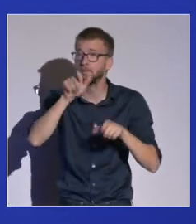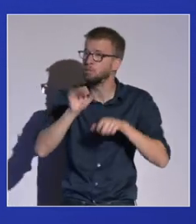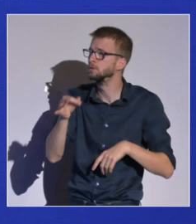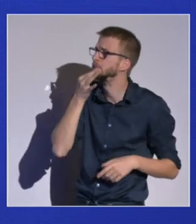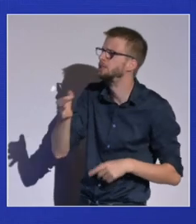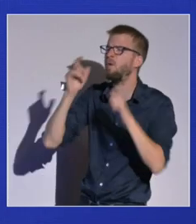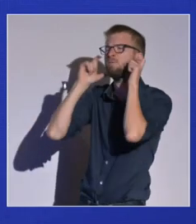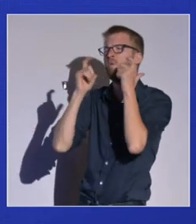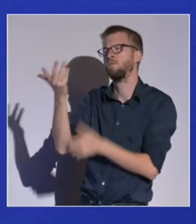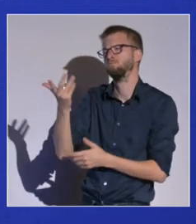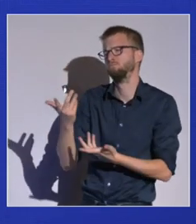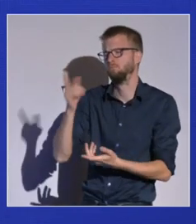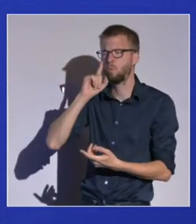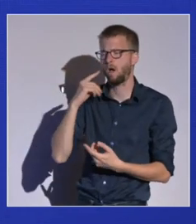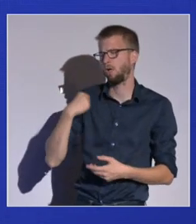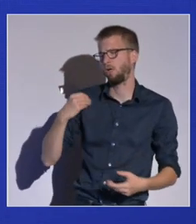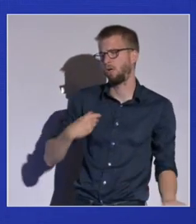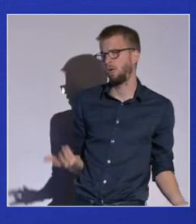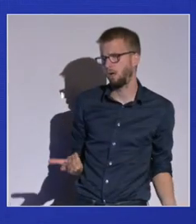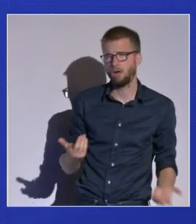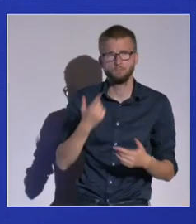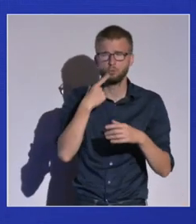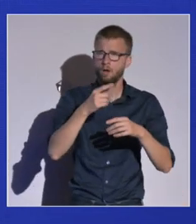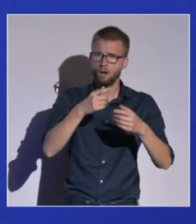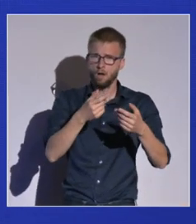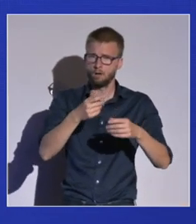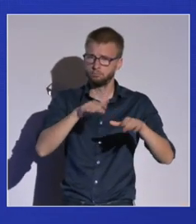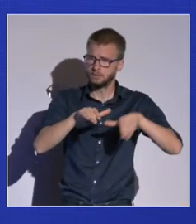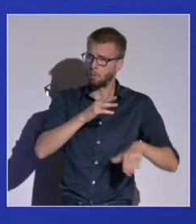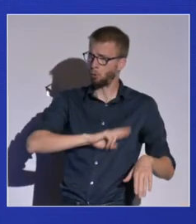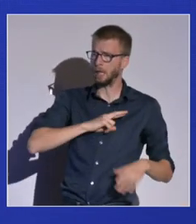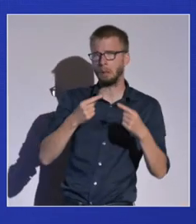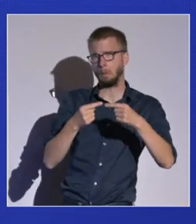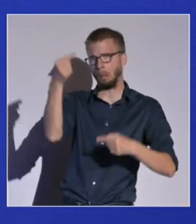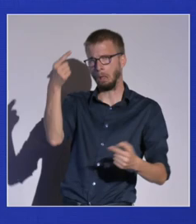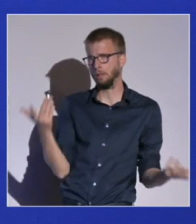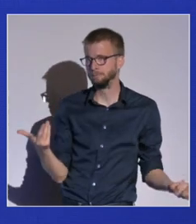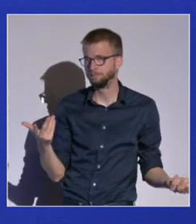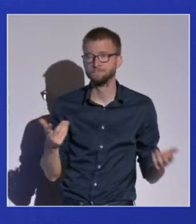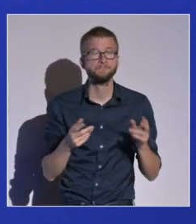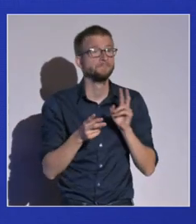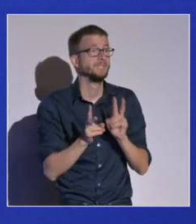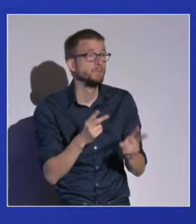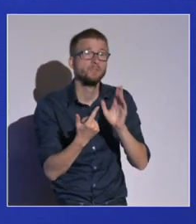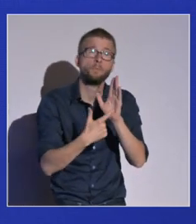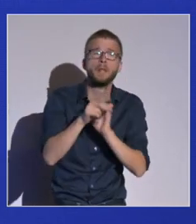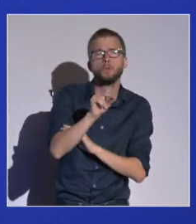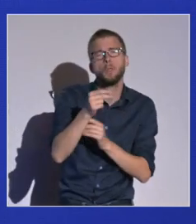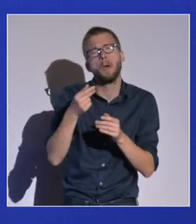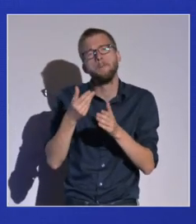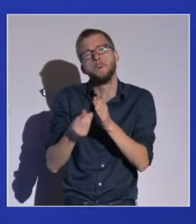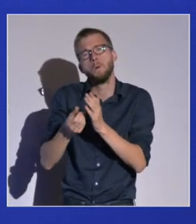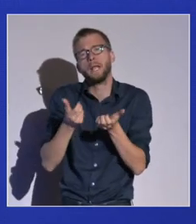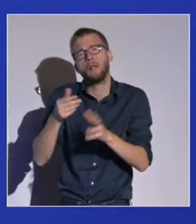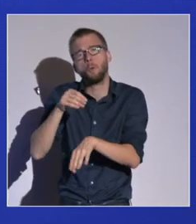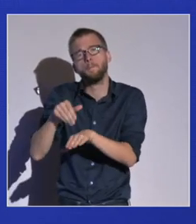pourquoi tu nous casses les oreilles avec la réforme des retraites ? C'est un excédent ». Il est possible qu'en 2030, il manque quelques milliards. Tu